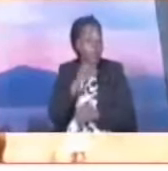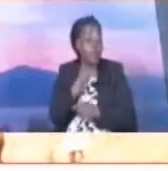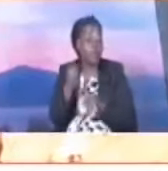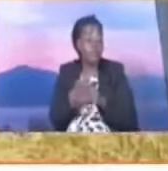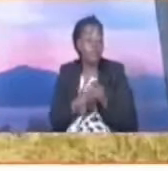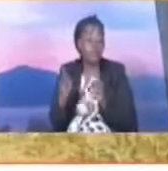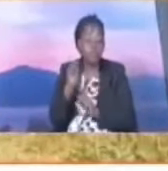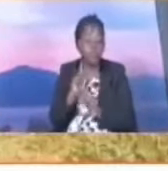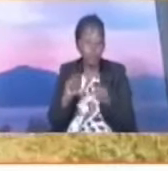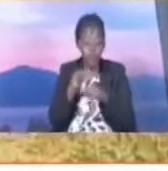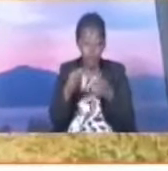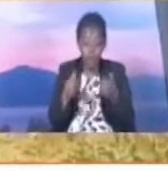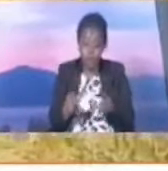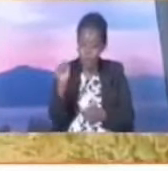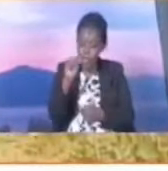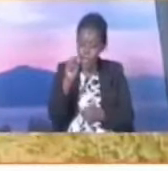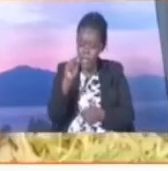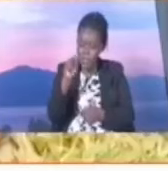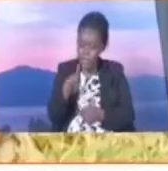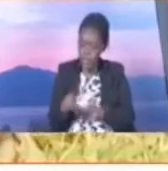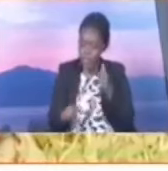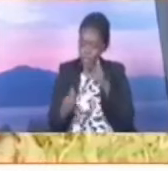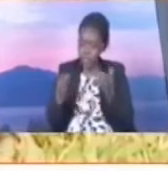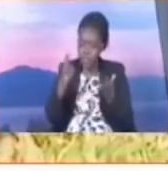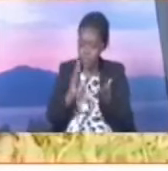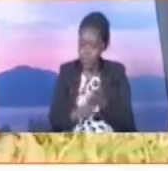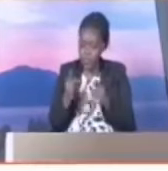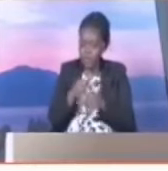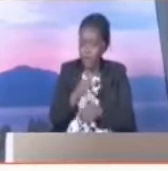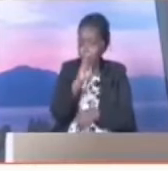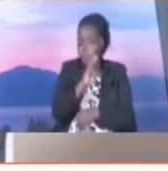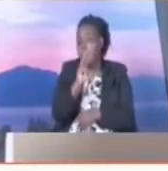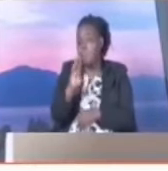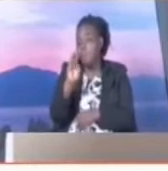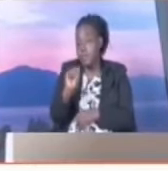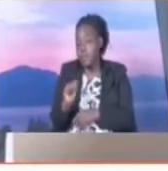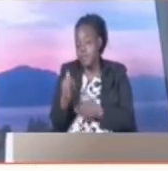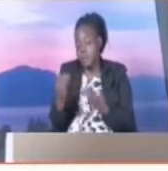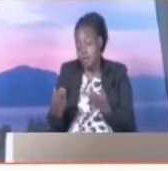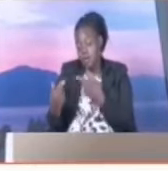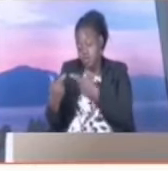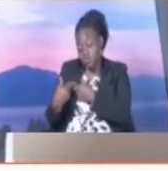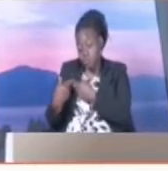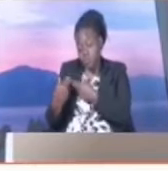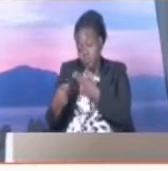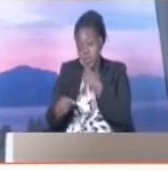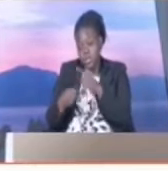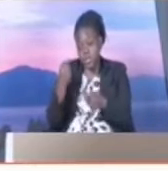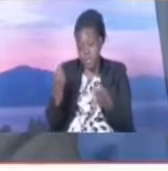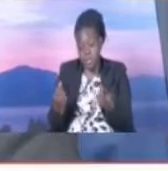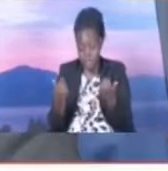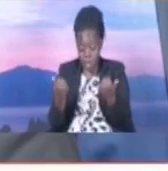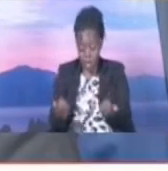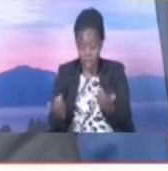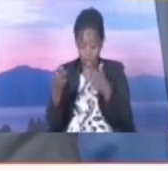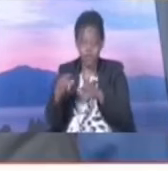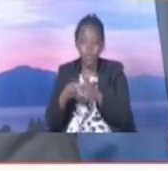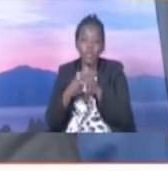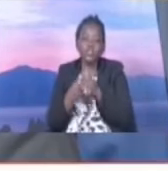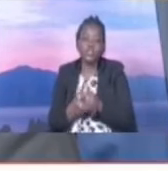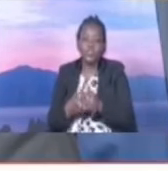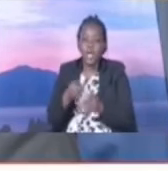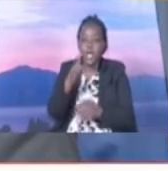bantu okwekuusa ku buwangwa obwazuuliddwa ewa Tabula Lugya Bosa omuvunaanibwa omukulu musango okutta lw'omumbuze yinginiya